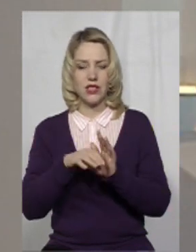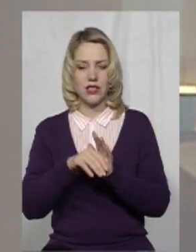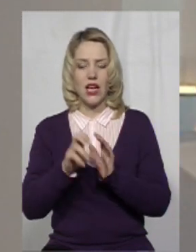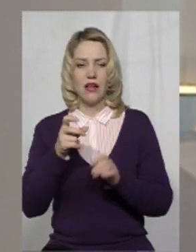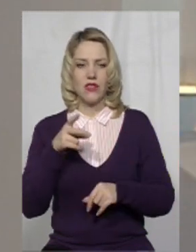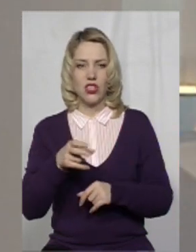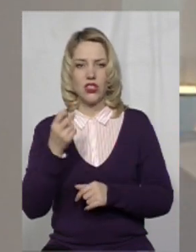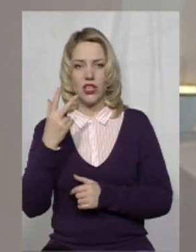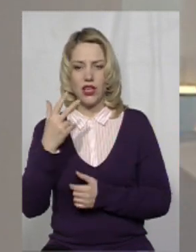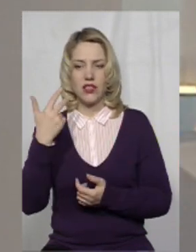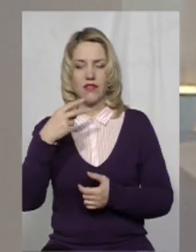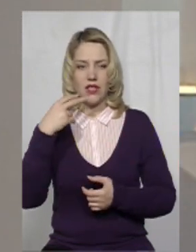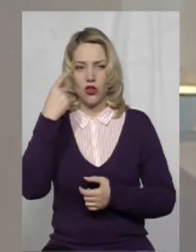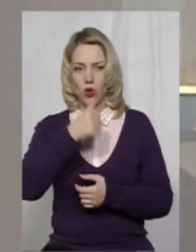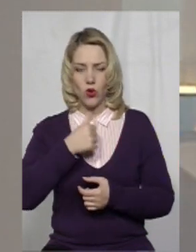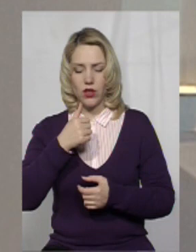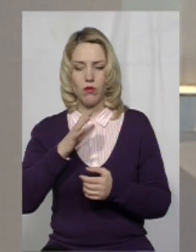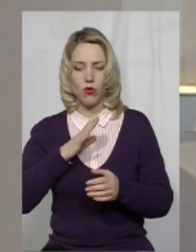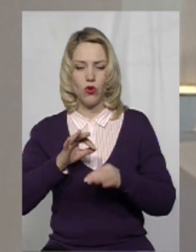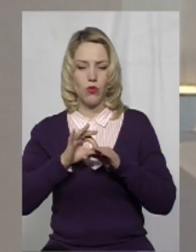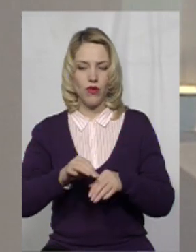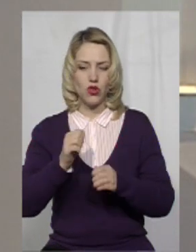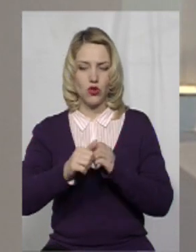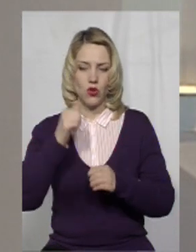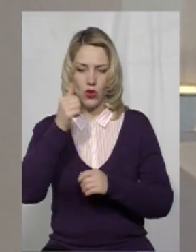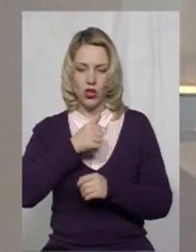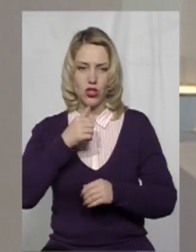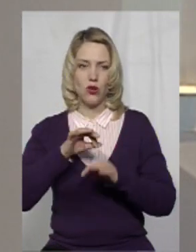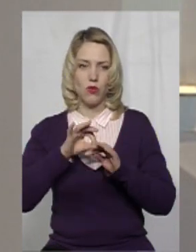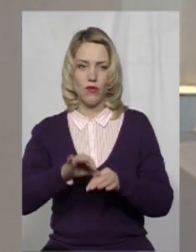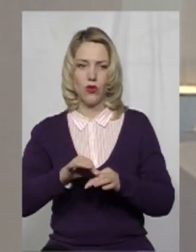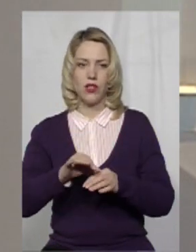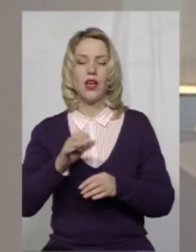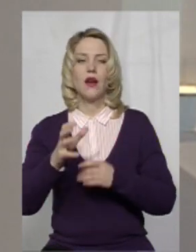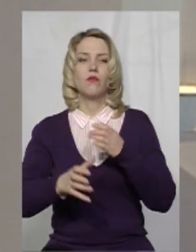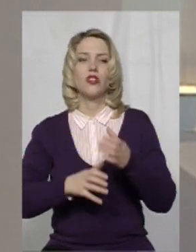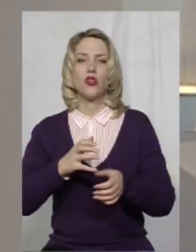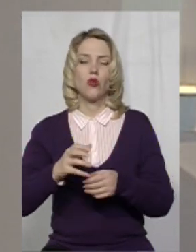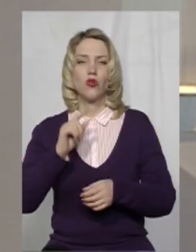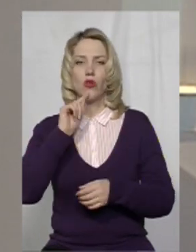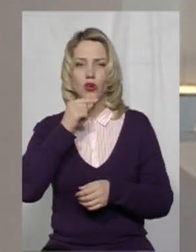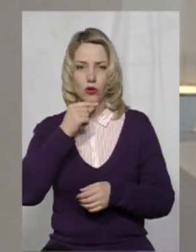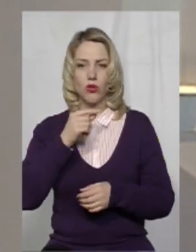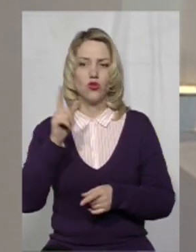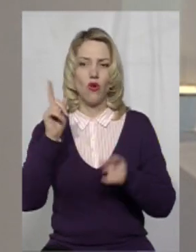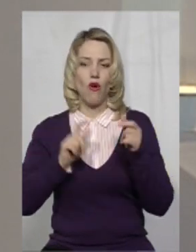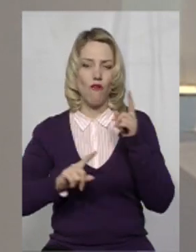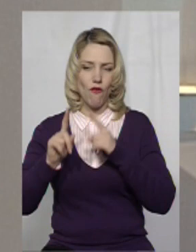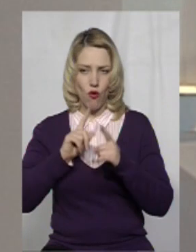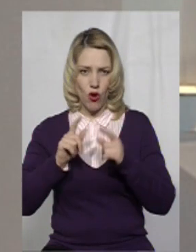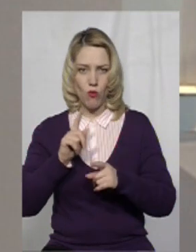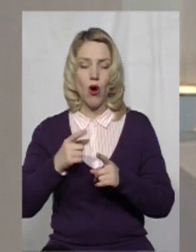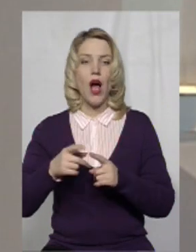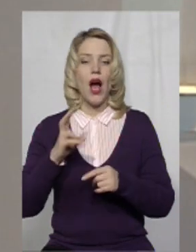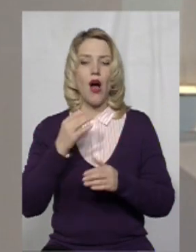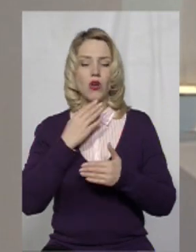2011-2020 роки прописано було щорічне проведення Міжнародного економічного форуму, а останній був у 2007-му. А от із чим